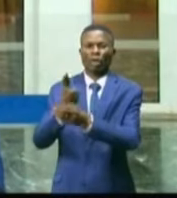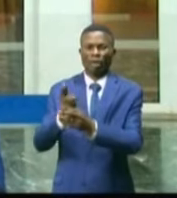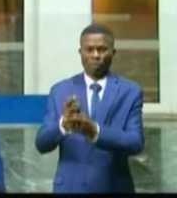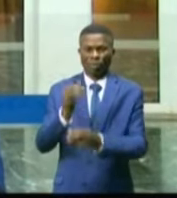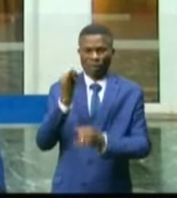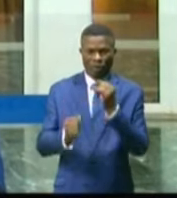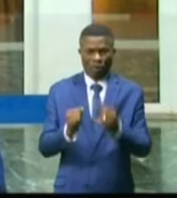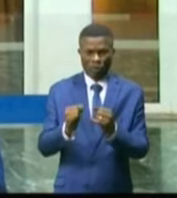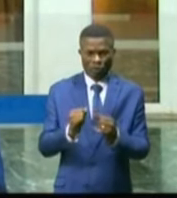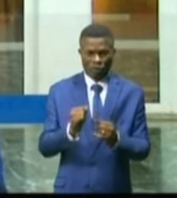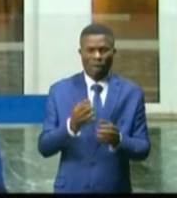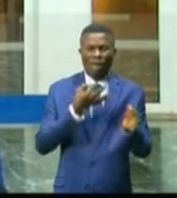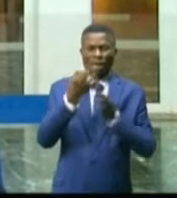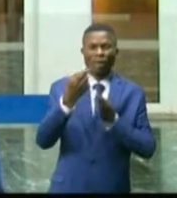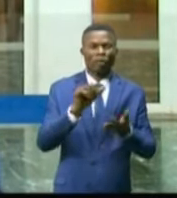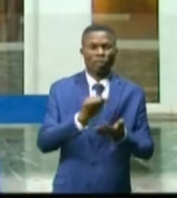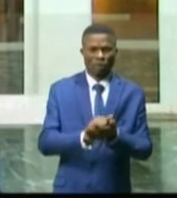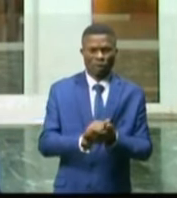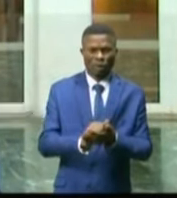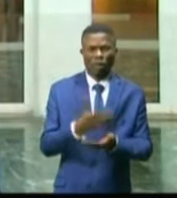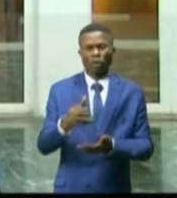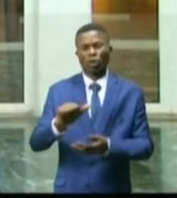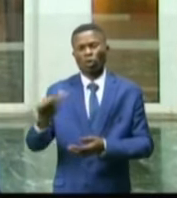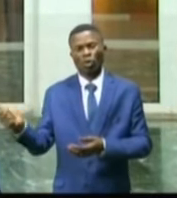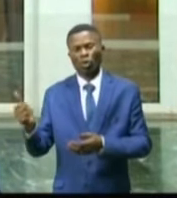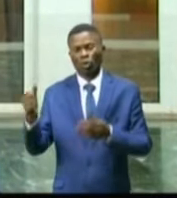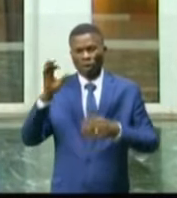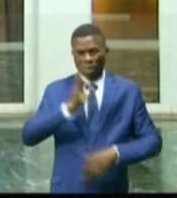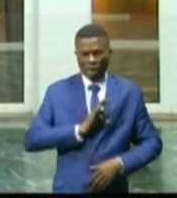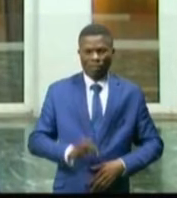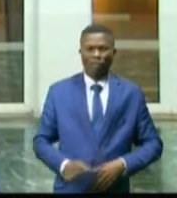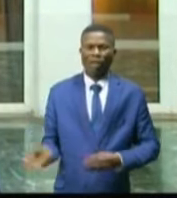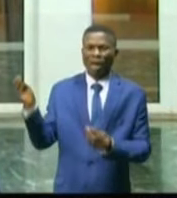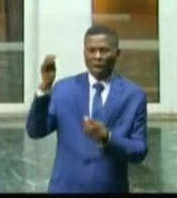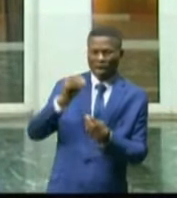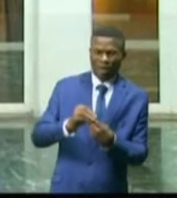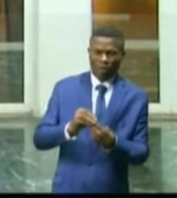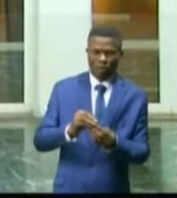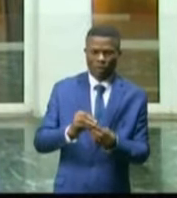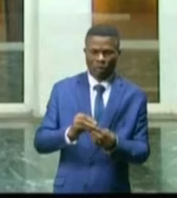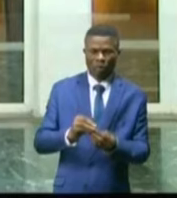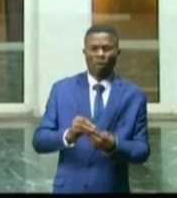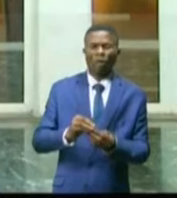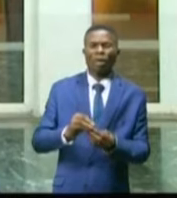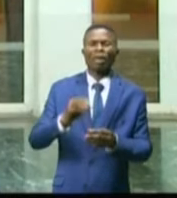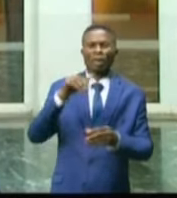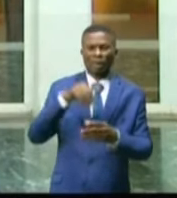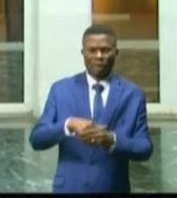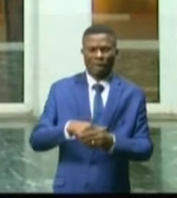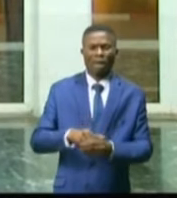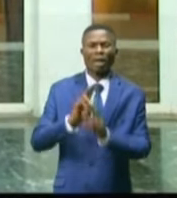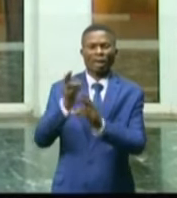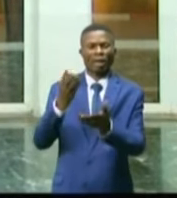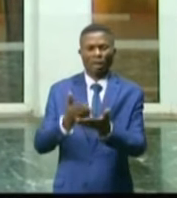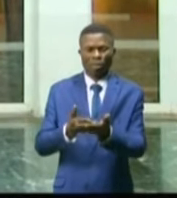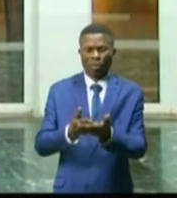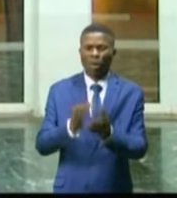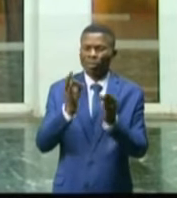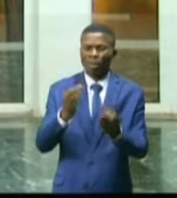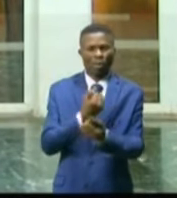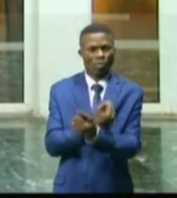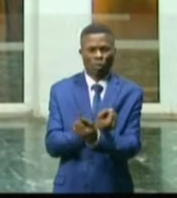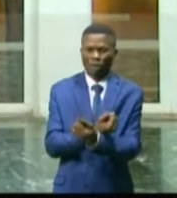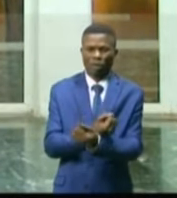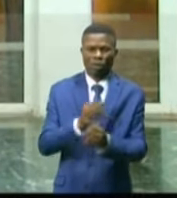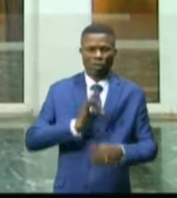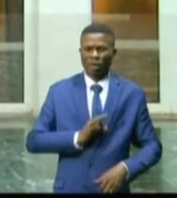je dévoile le contenu, il y aura d'autres choses que Son Excellence, Monsieur le Président de la République, peut apprendre à travers les médias. Là, c'est manque du respect